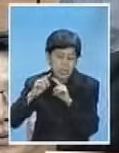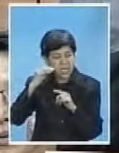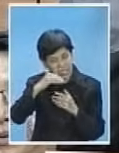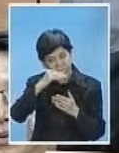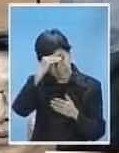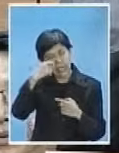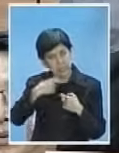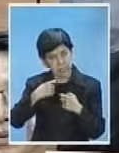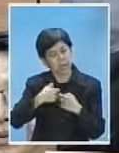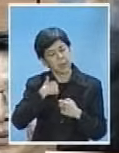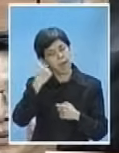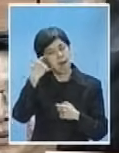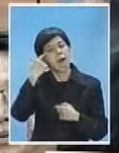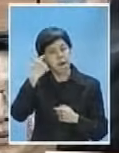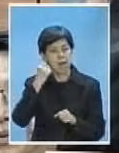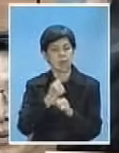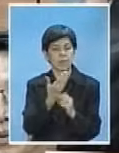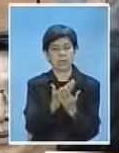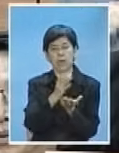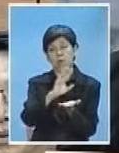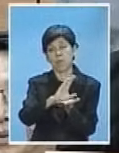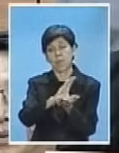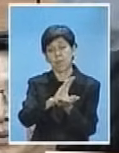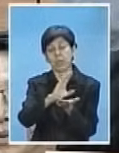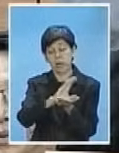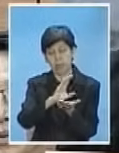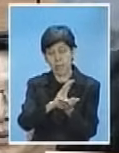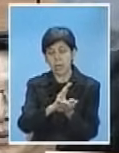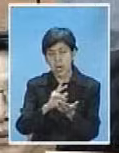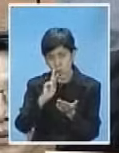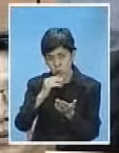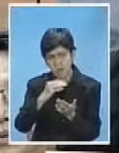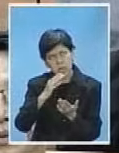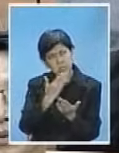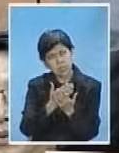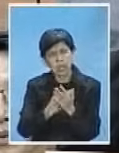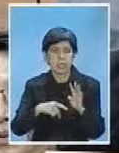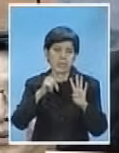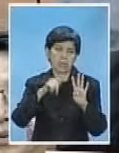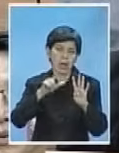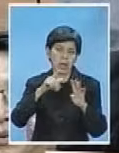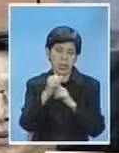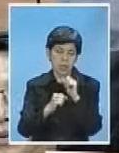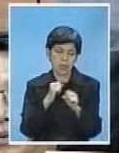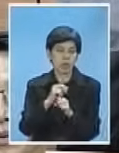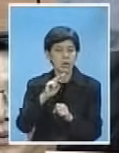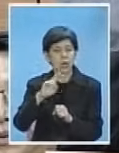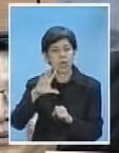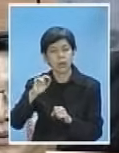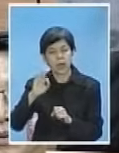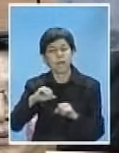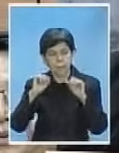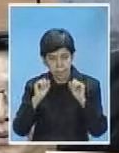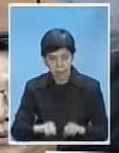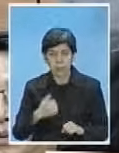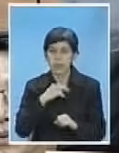ากเพราะฉะนั้นก็ให้มีกองทุนงบประมาณปีแรกจึงตั้งไว้ 4,000 ล้านบาทในปี 2539 มติออ